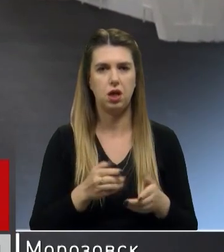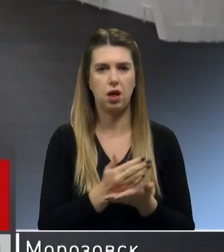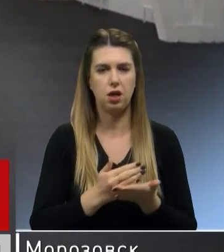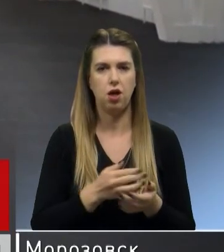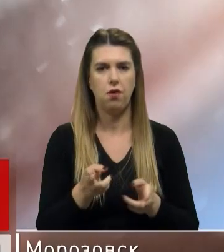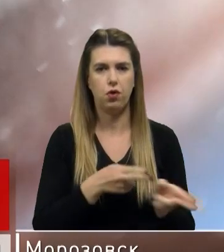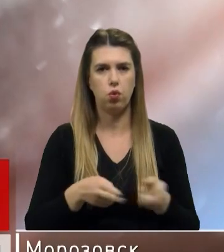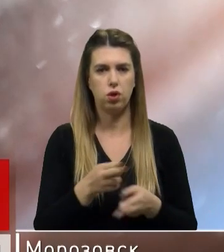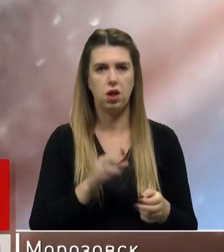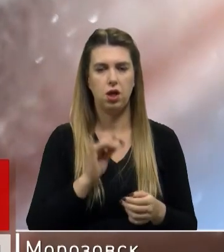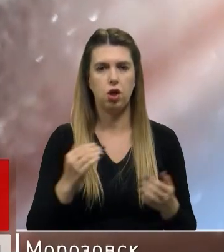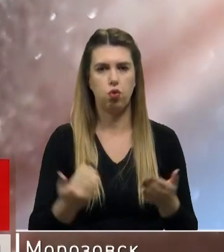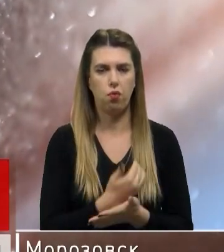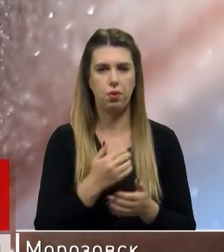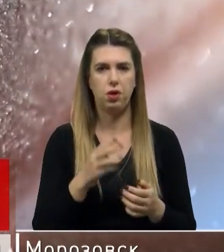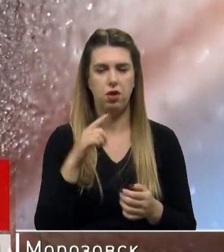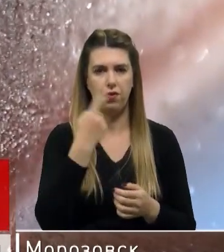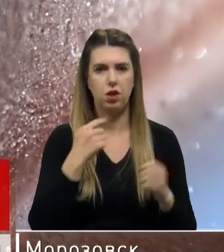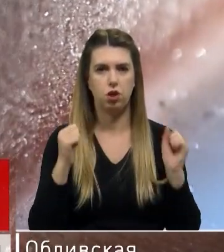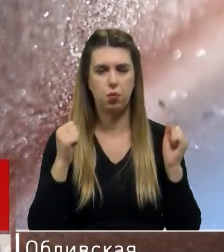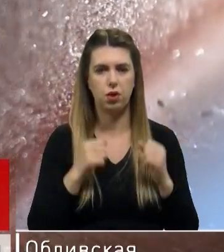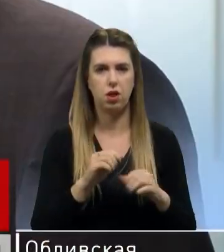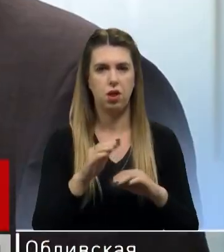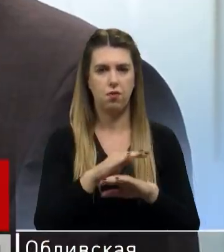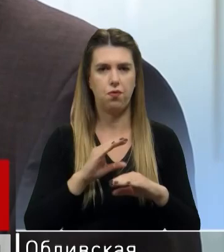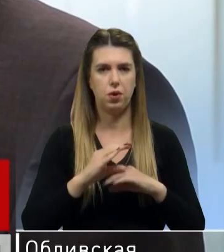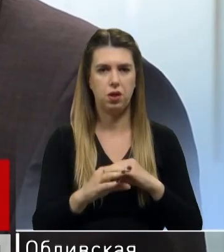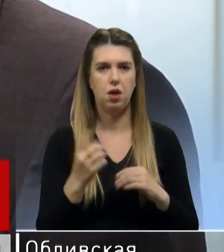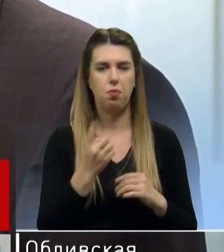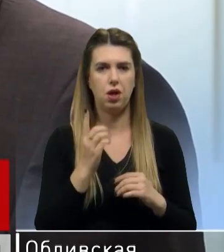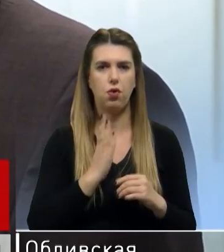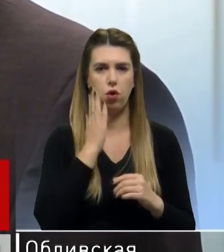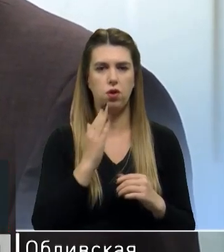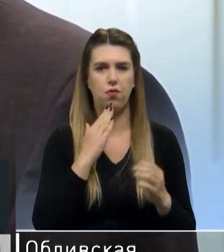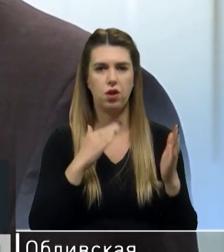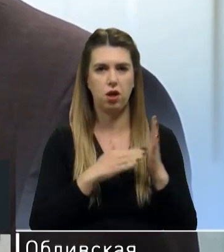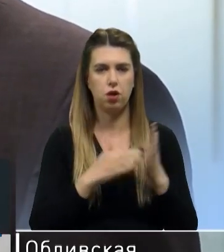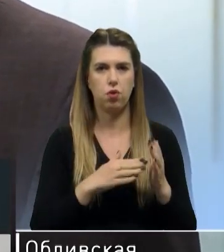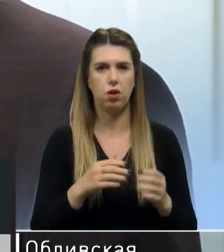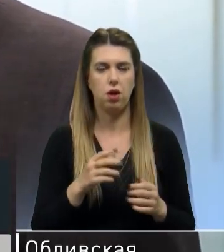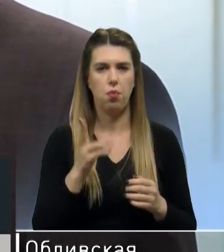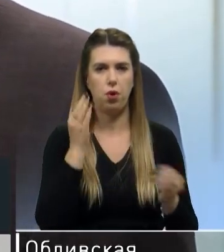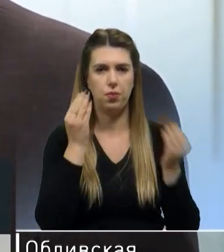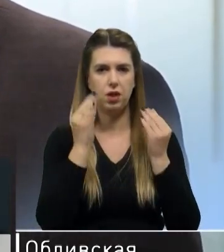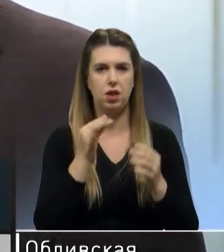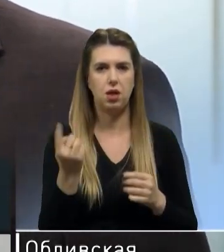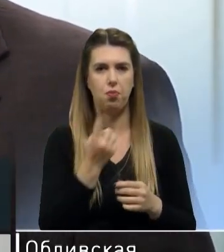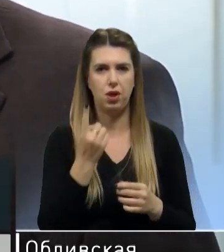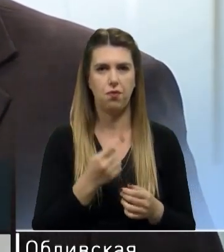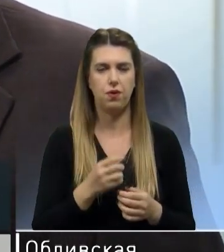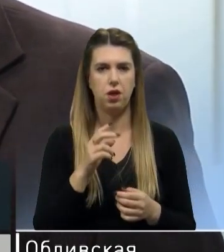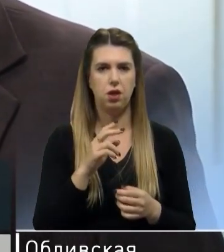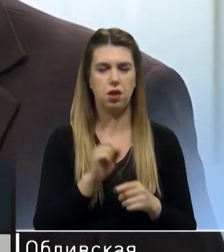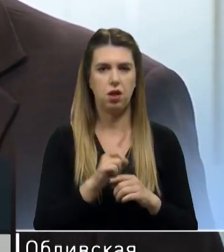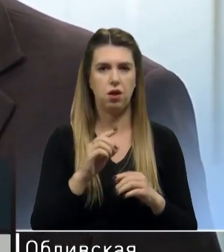хоккеем, фигурным катанием и новшеством в Донском крае – кёрлингом. Первый лед в Таганроге, по сути дела, и первый